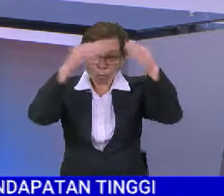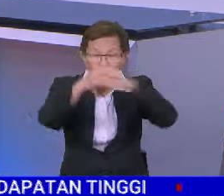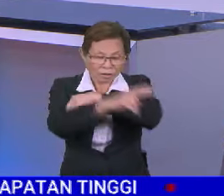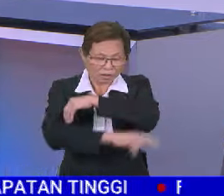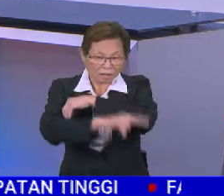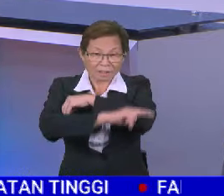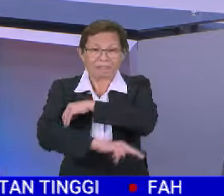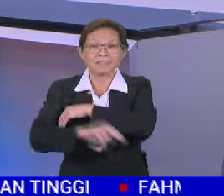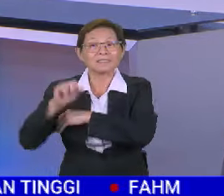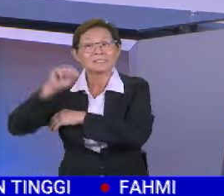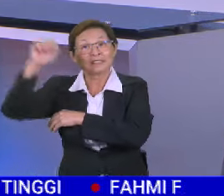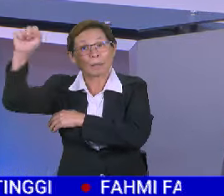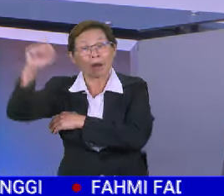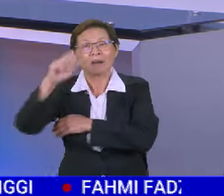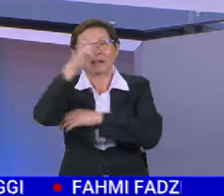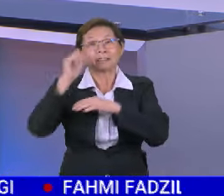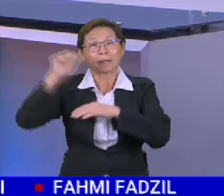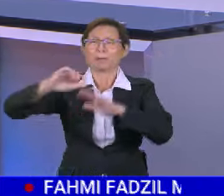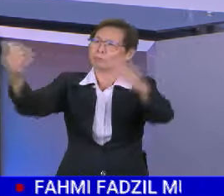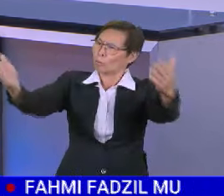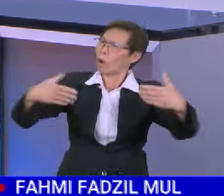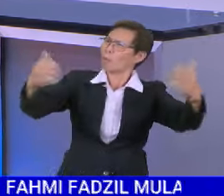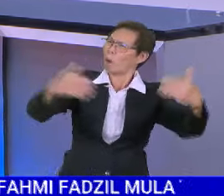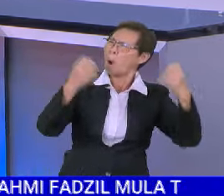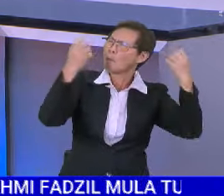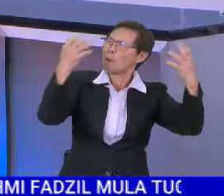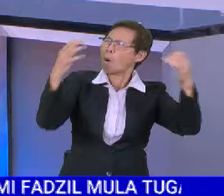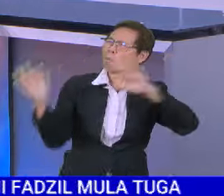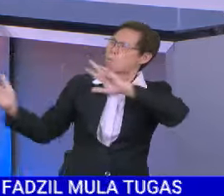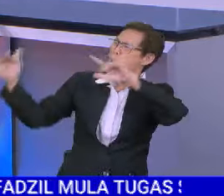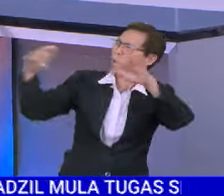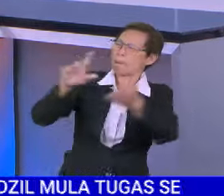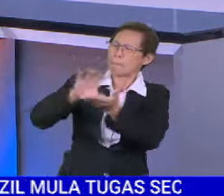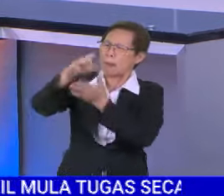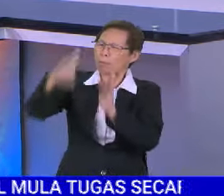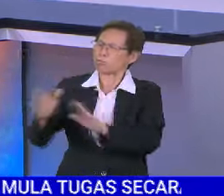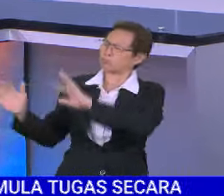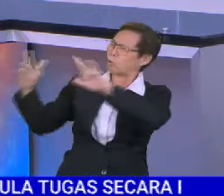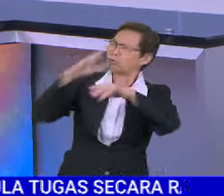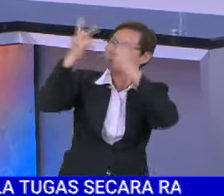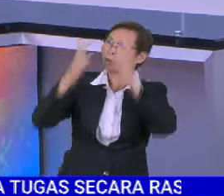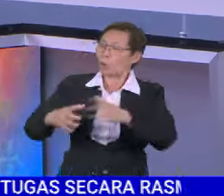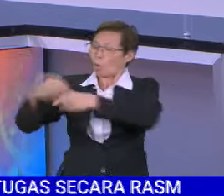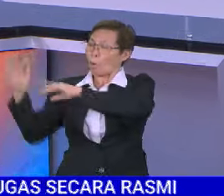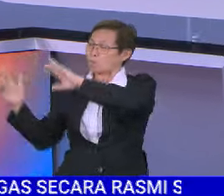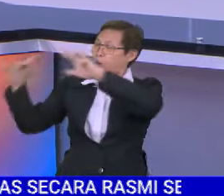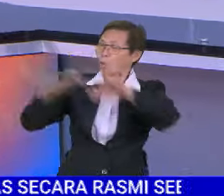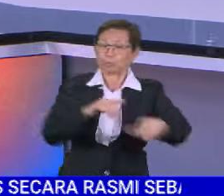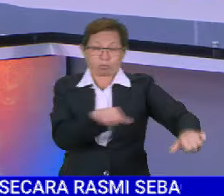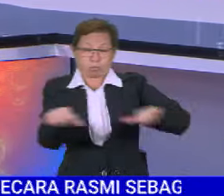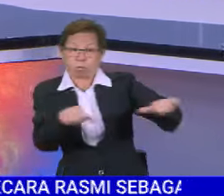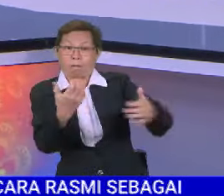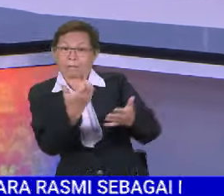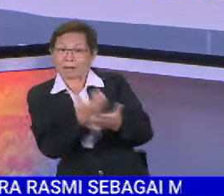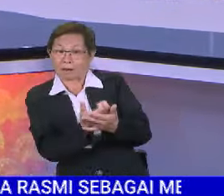di bawah Bayu kerajaan Sabah alu-alukan Lebih ramai kehadiran Pelabuhan pelancong luar untuk rancakkan ekonomi